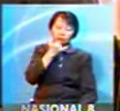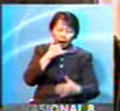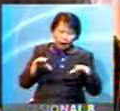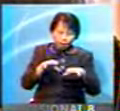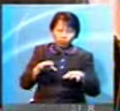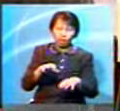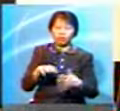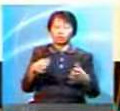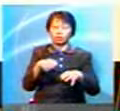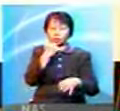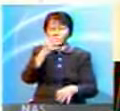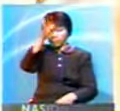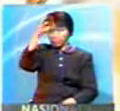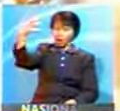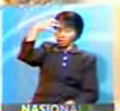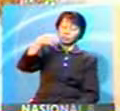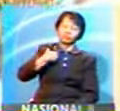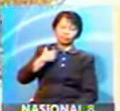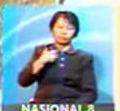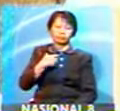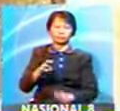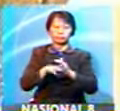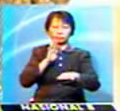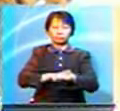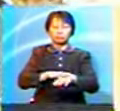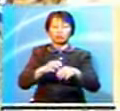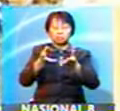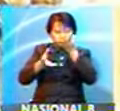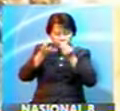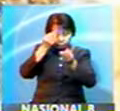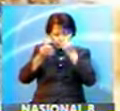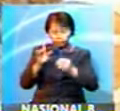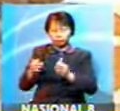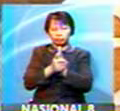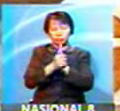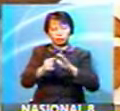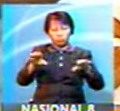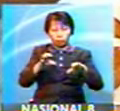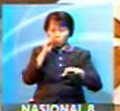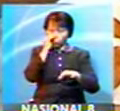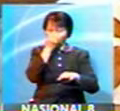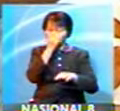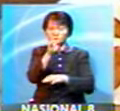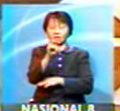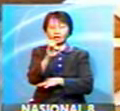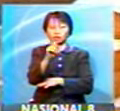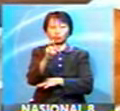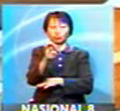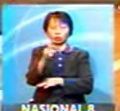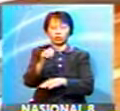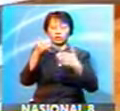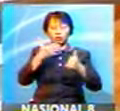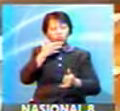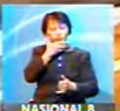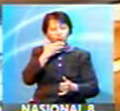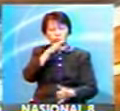buat salah. Sewaktu peringkat permulaan belajar, Muhammad hanya mahir membuat corak bunga ketumbit. Kini, pemuda berusia